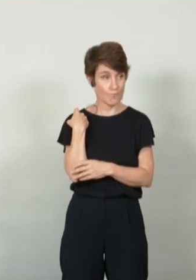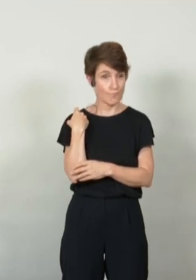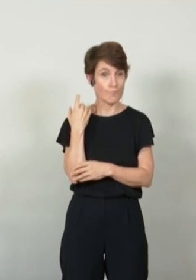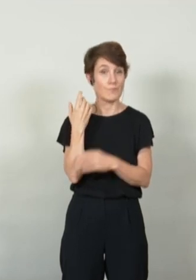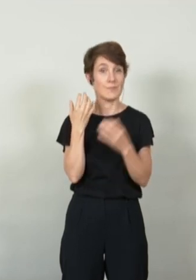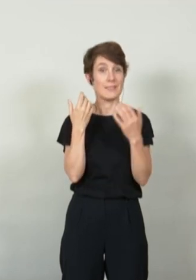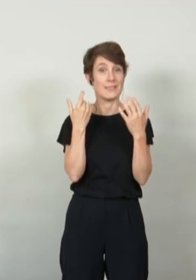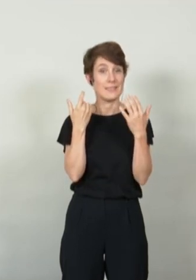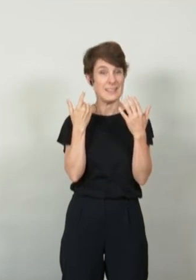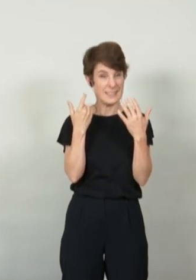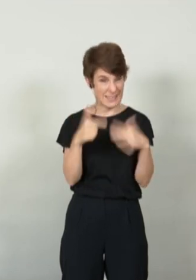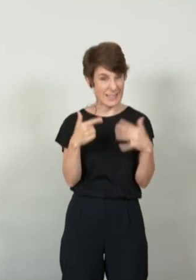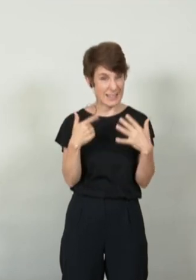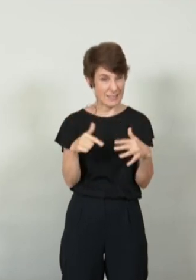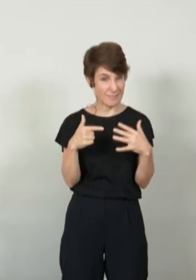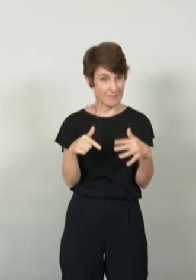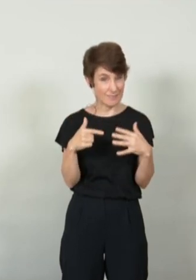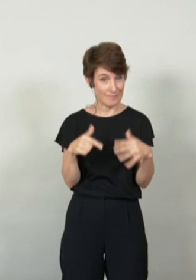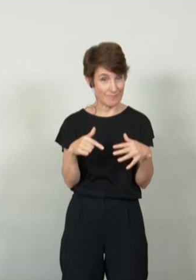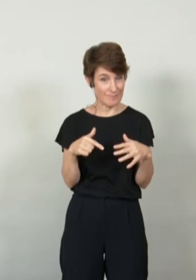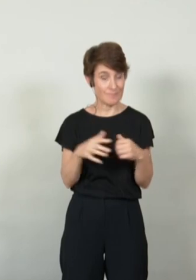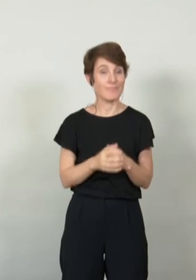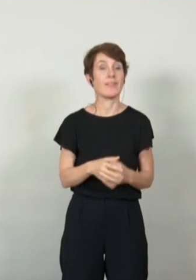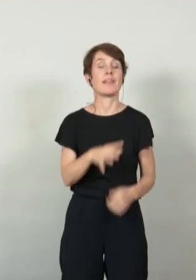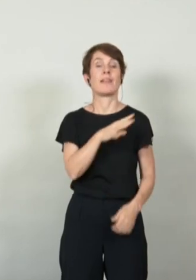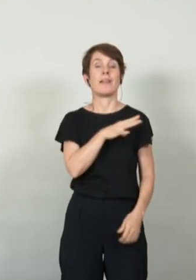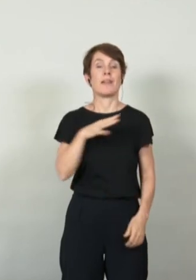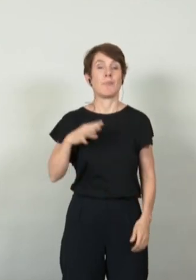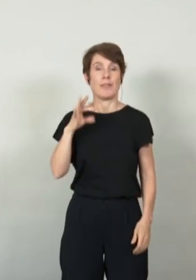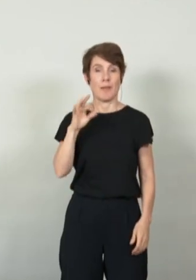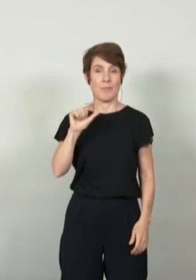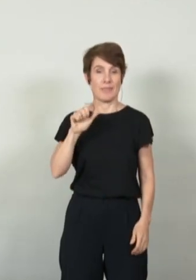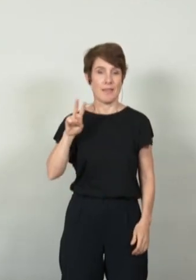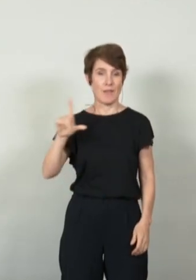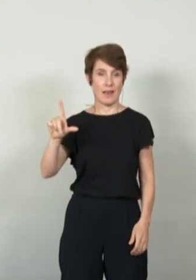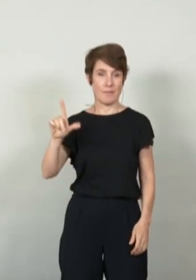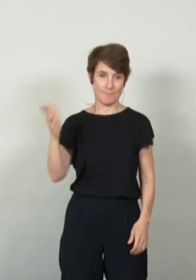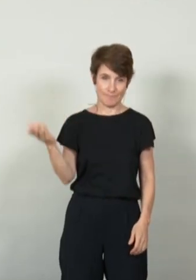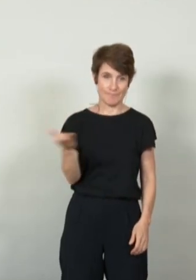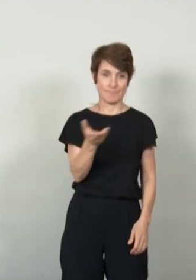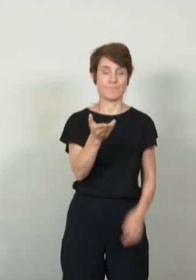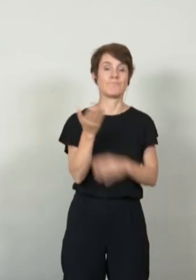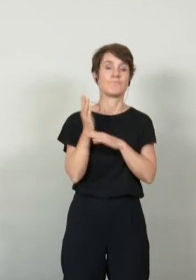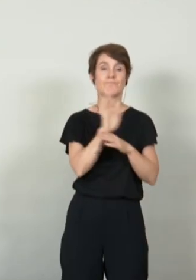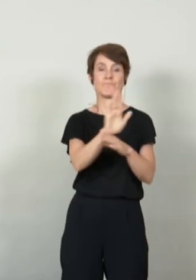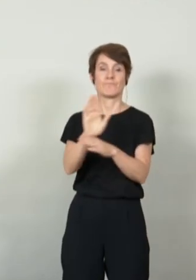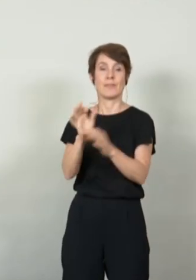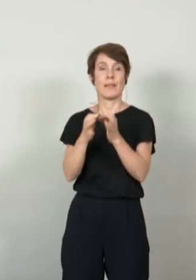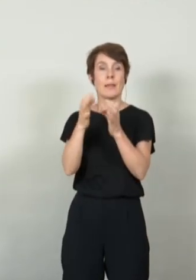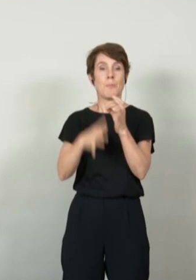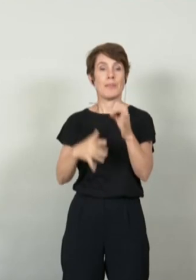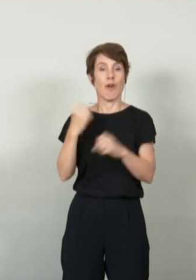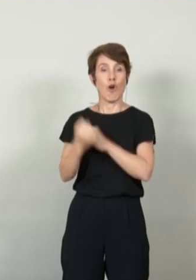17 c'est Madame Tavel pour le bilan de l'année